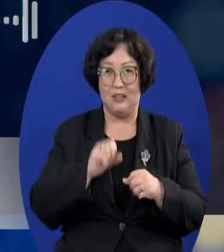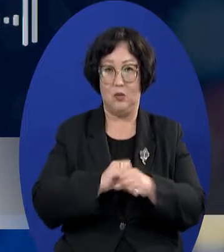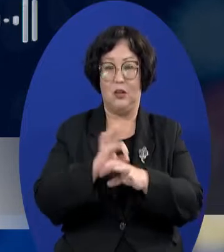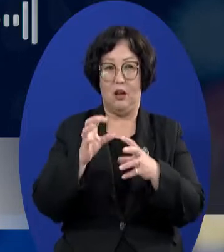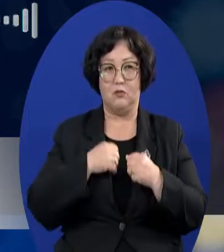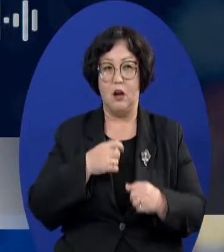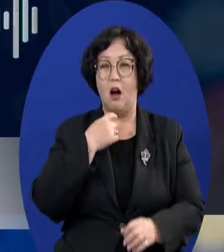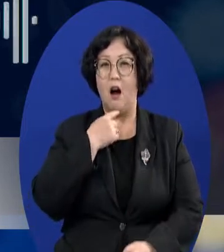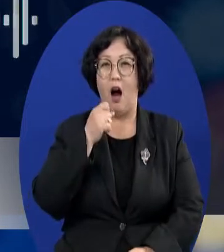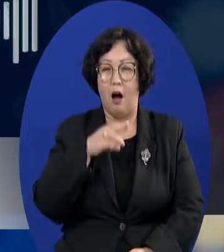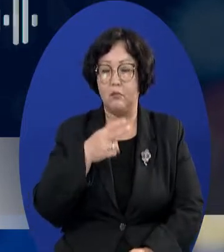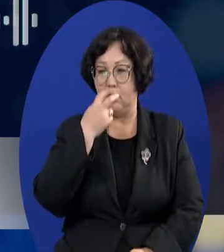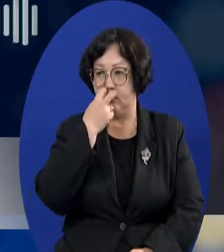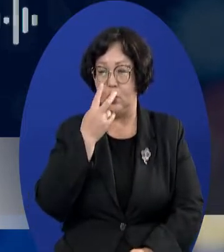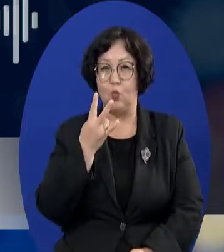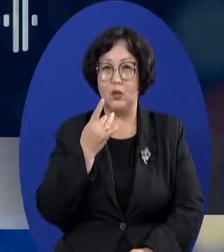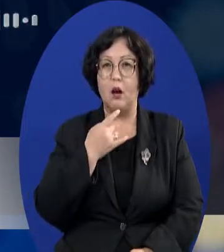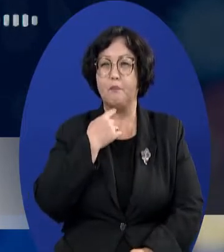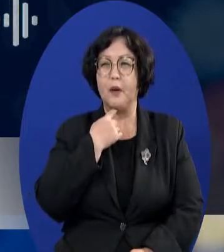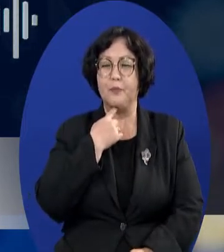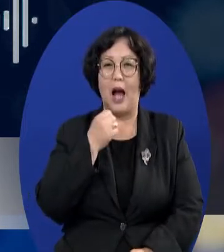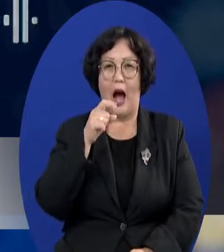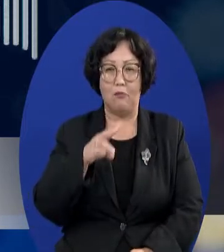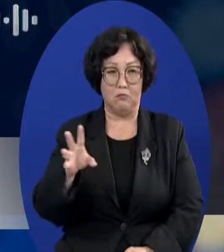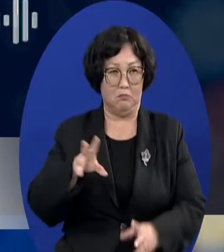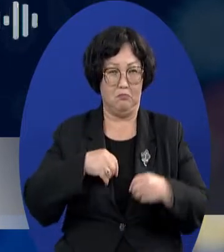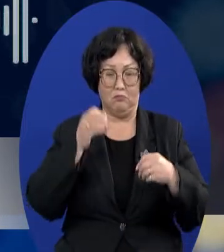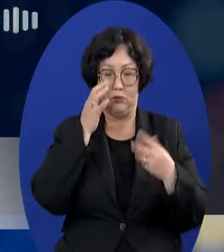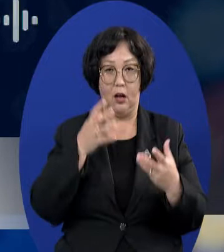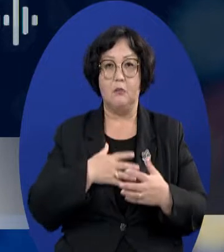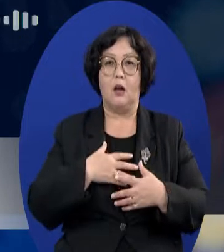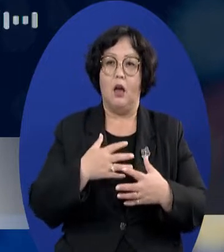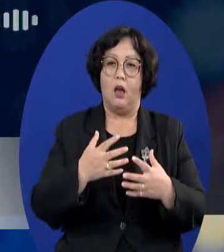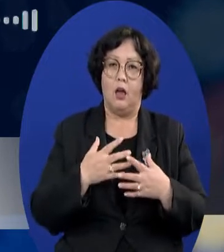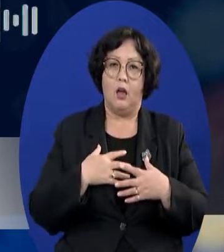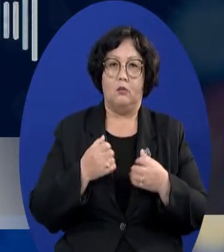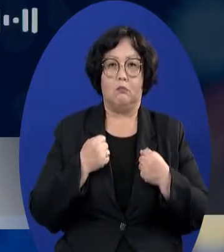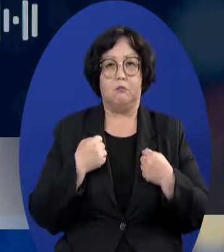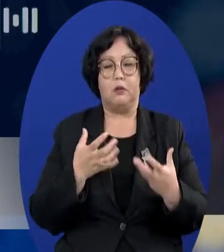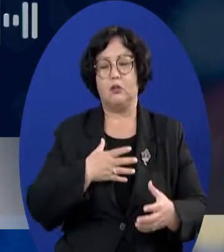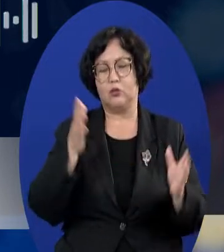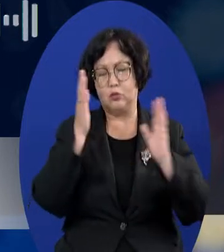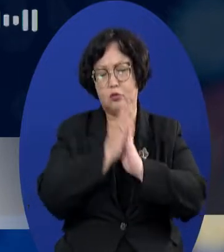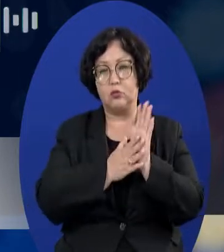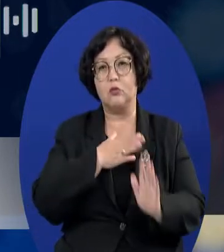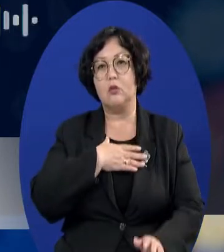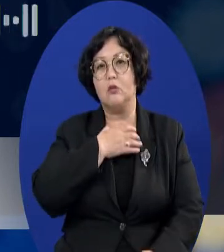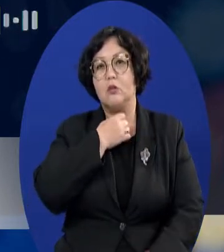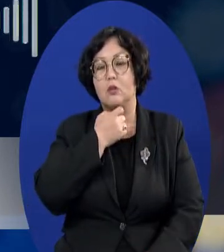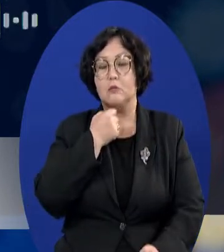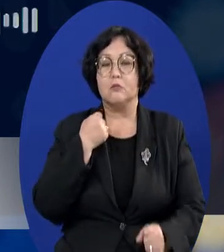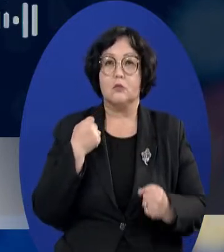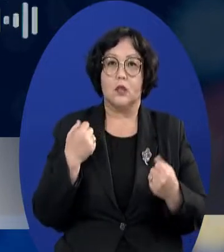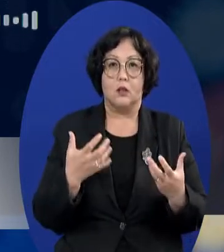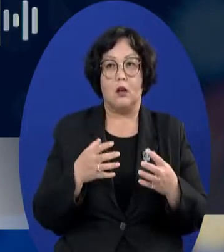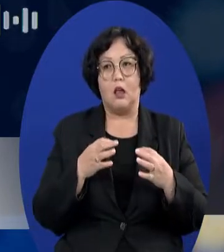ч амт өндөр мэддэггүй. Тэгээд айгүй хүн биш. Амсгал машгал шүүн болохоор бүр давчихсан. Бараг л боо болмол